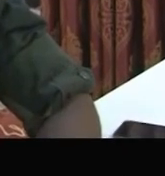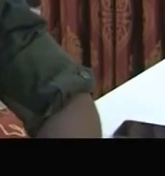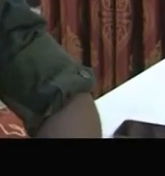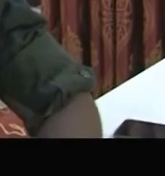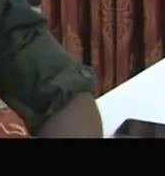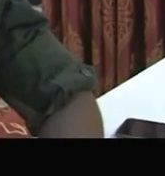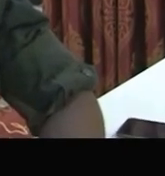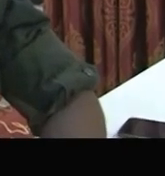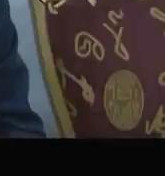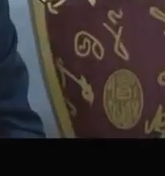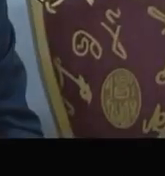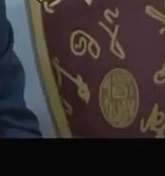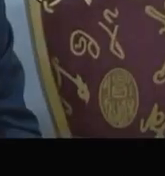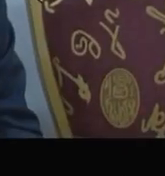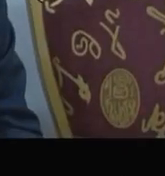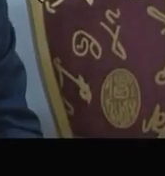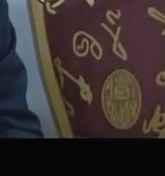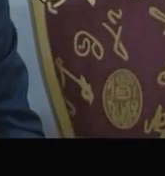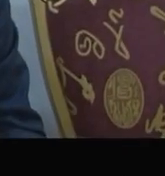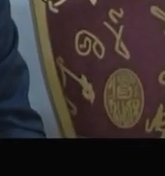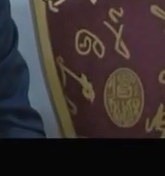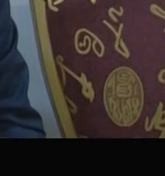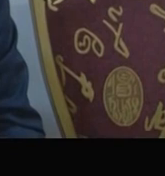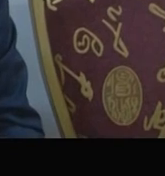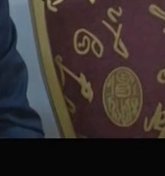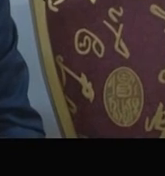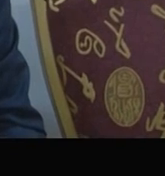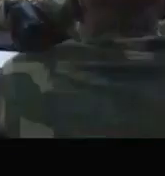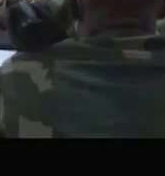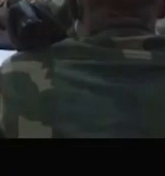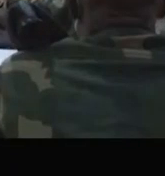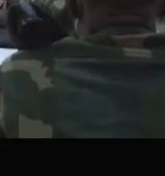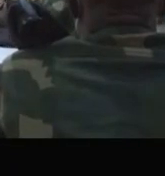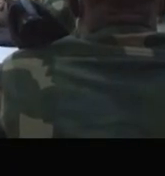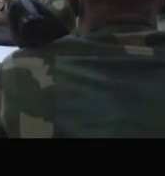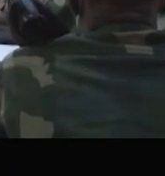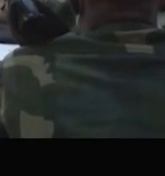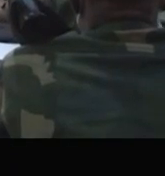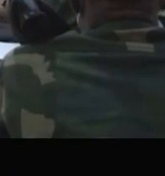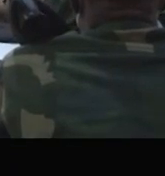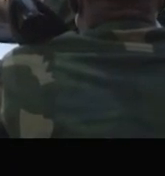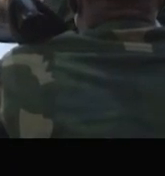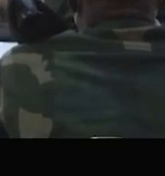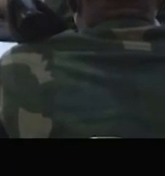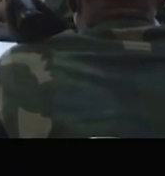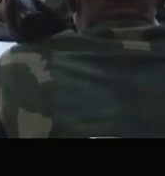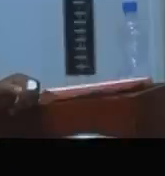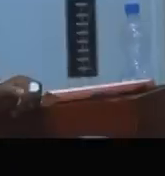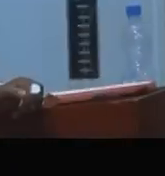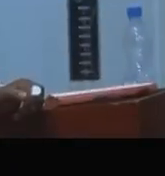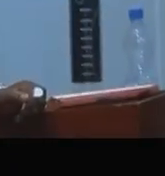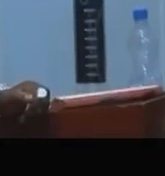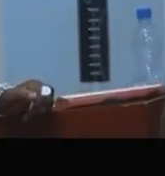programme. Ceci afin d'assurer une gestion efficace et efficiente des ressources. En outre, cet atelier contribue au renforcement